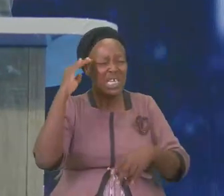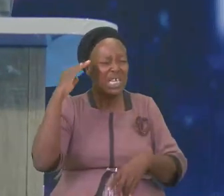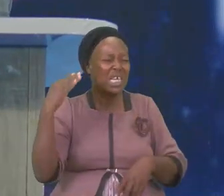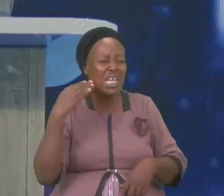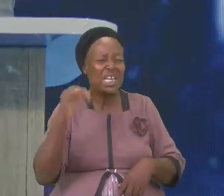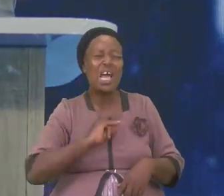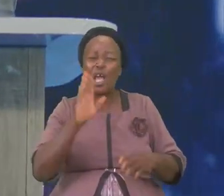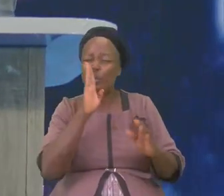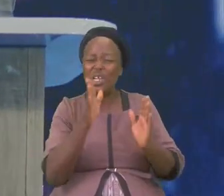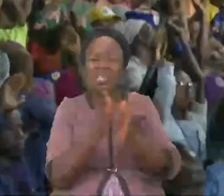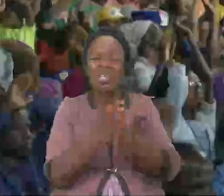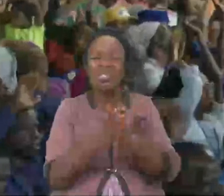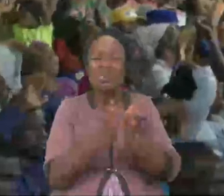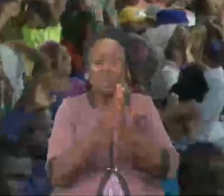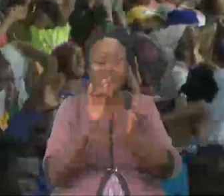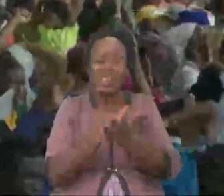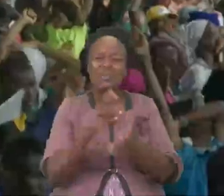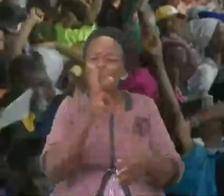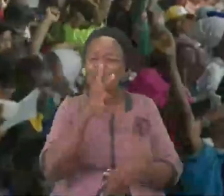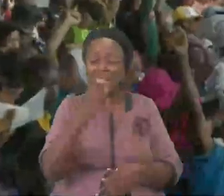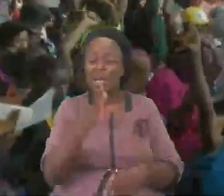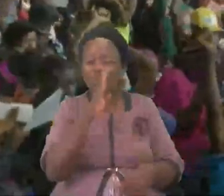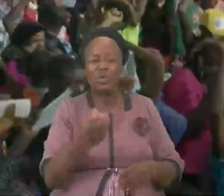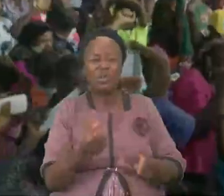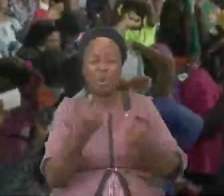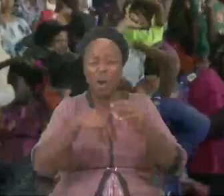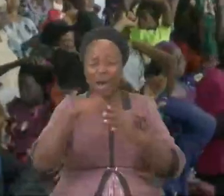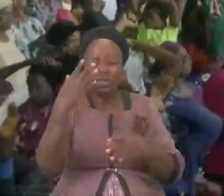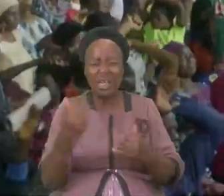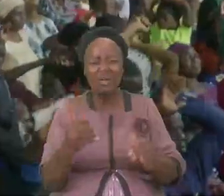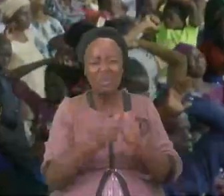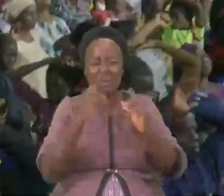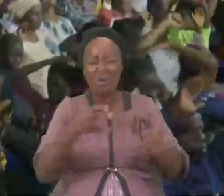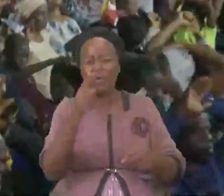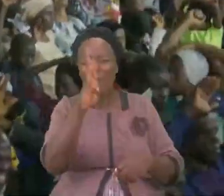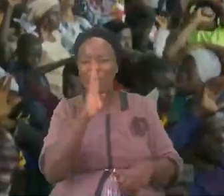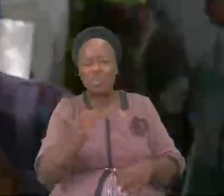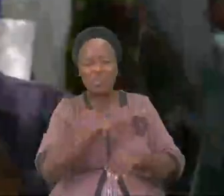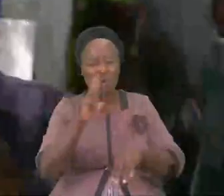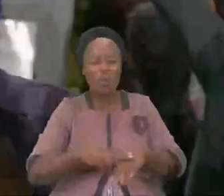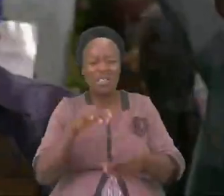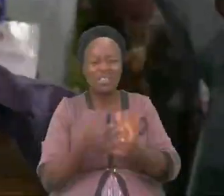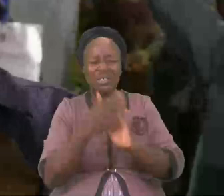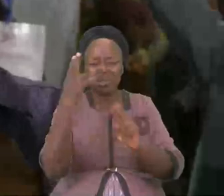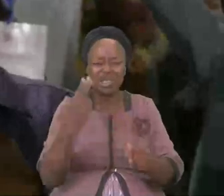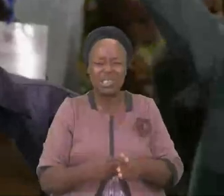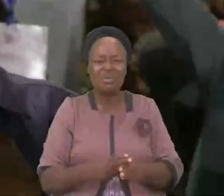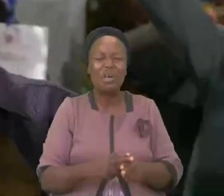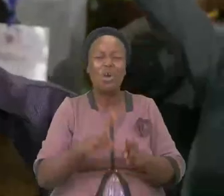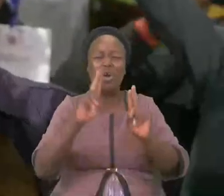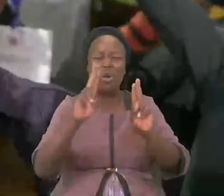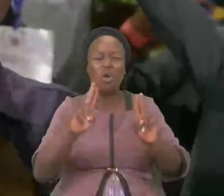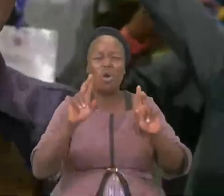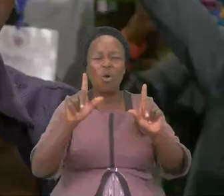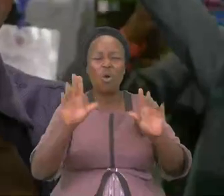Que l'eau qui s'est accumulée là-bas disparaisse par la puissance de Dieu et devienne normale au nom de Jésus. Il